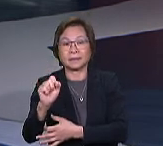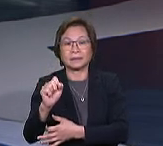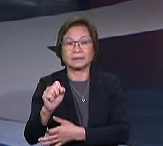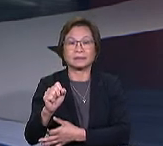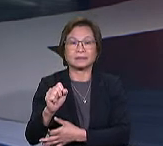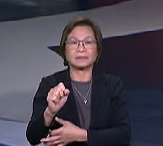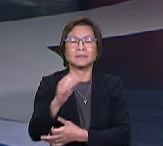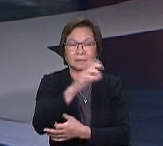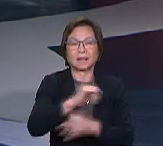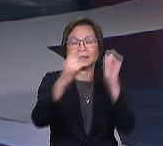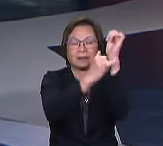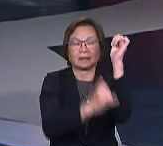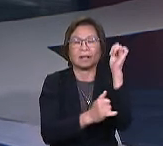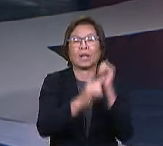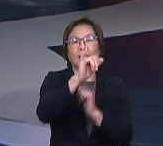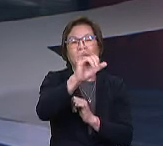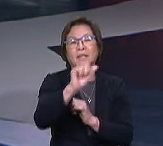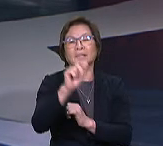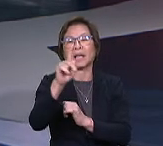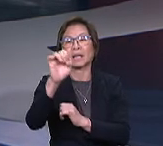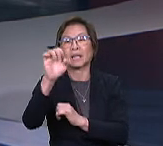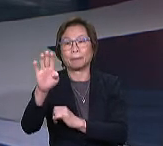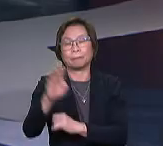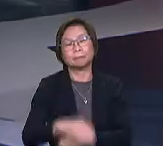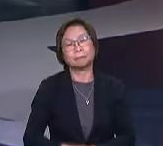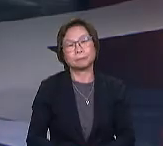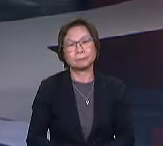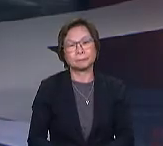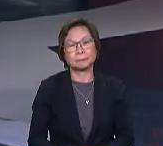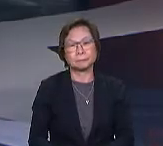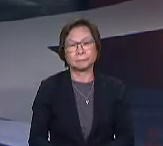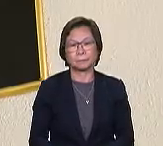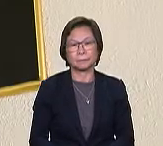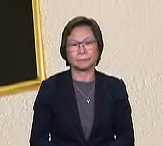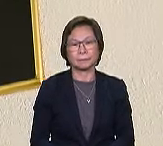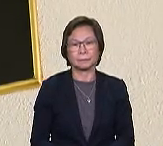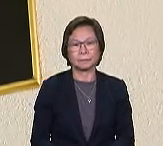ke Diaz dan yayasan kebajikan atlet kebangsaan ya keep